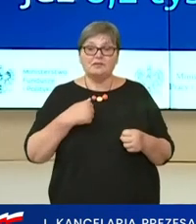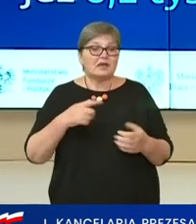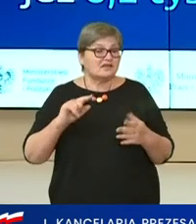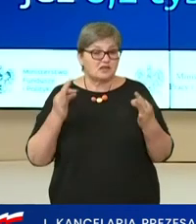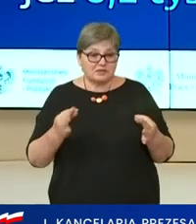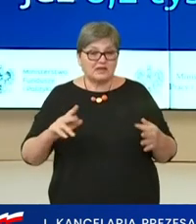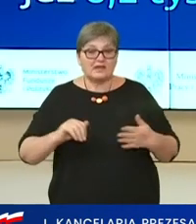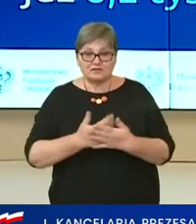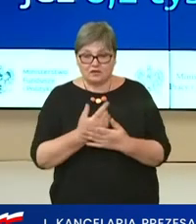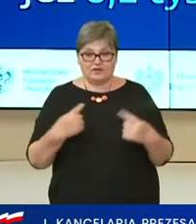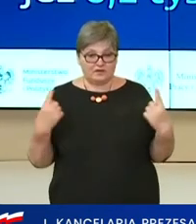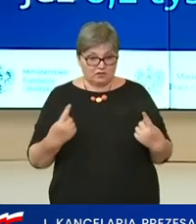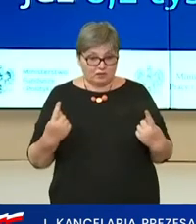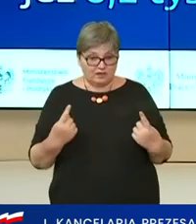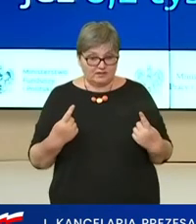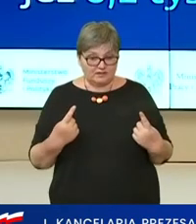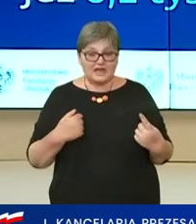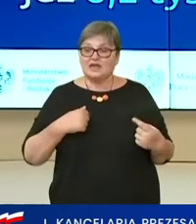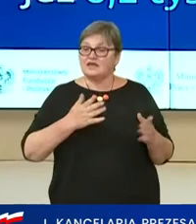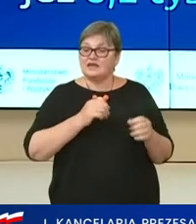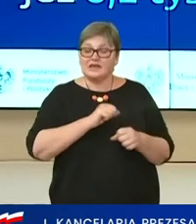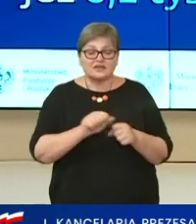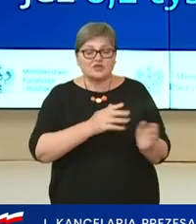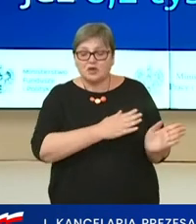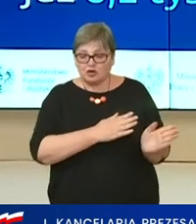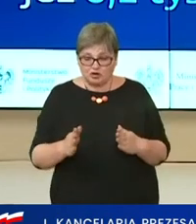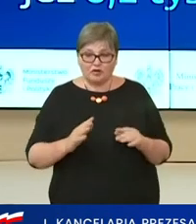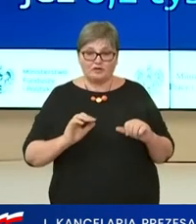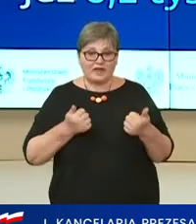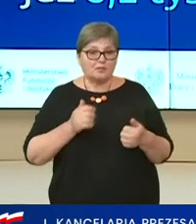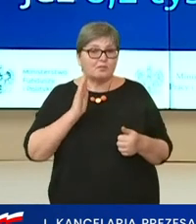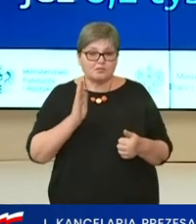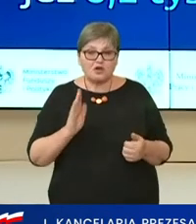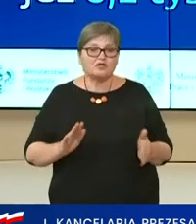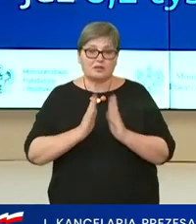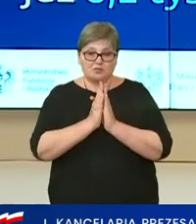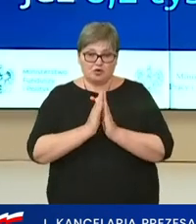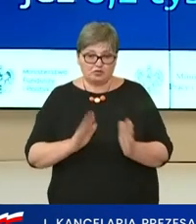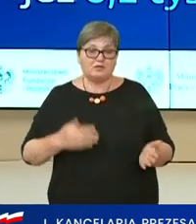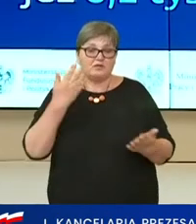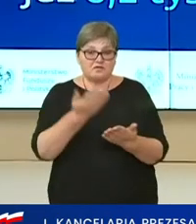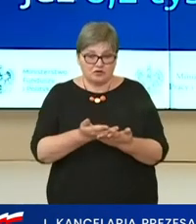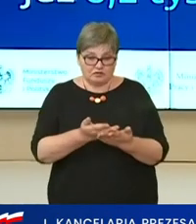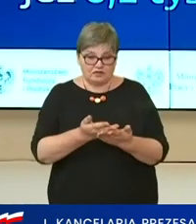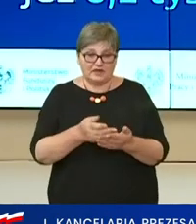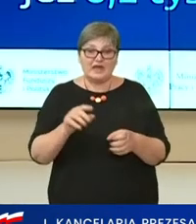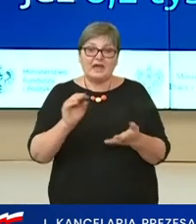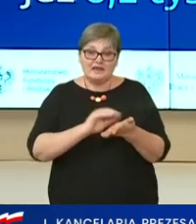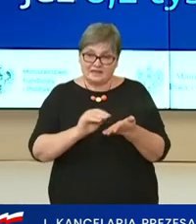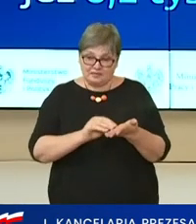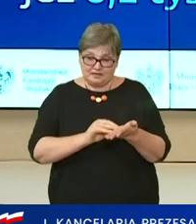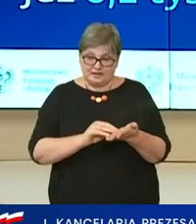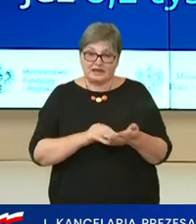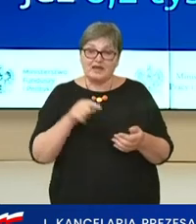w pełnej mobilizacji aby proste wnioski które które wypełniają przedsiębiorcy były były